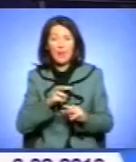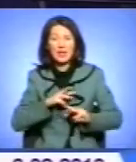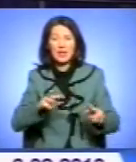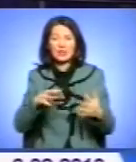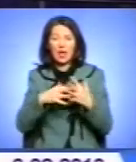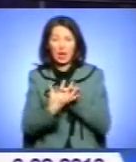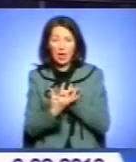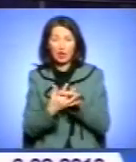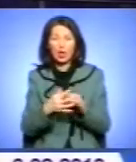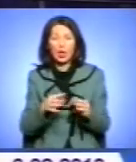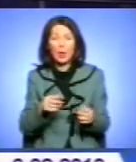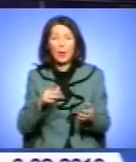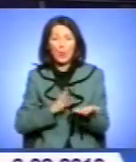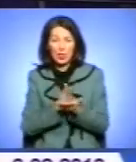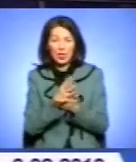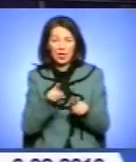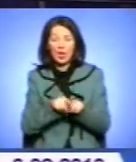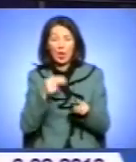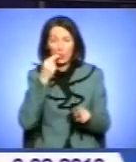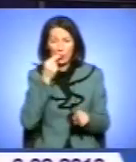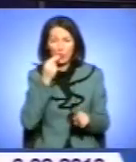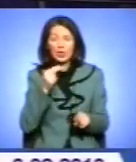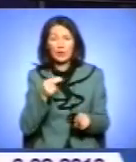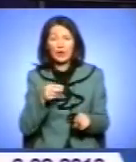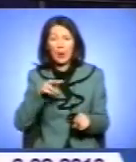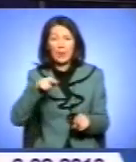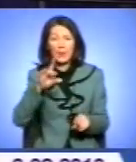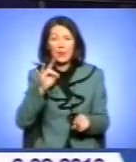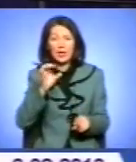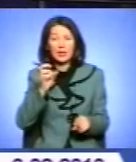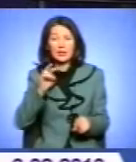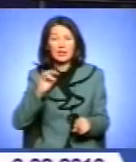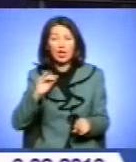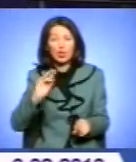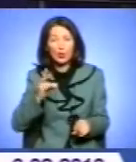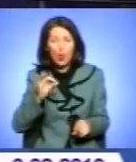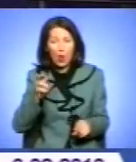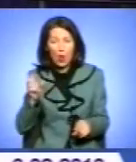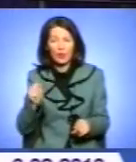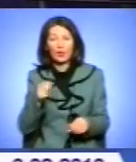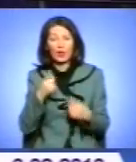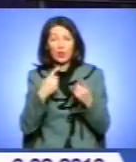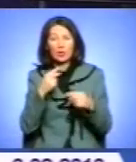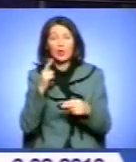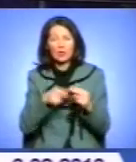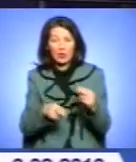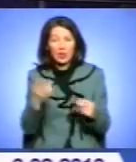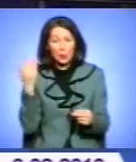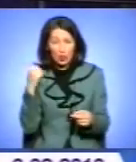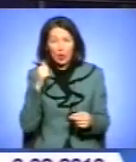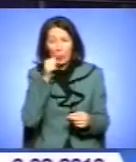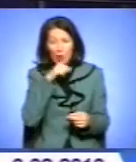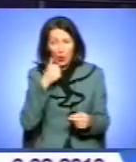та продовольства України Миколою Присяжнюком, під час якої йшлося про завершення минулого сільськогосподарського року та про